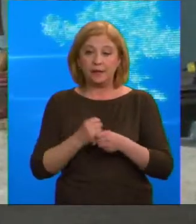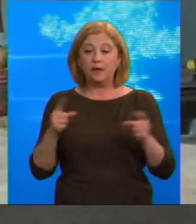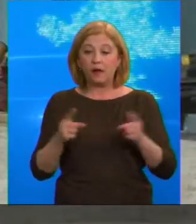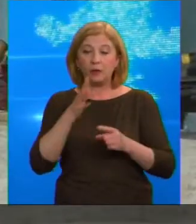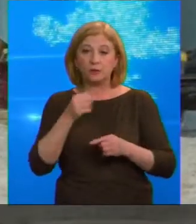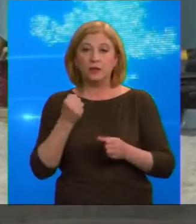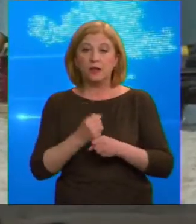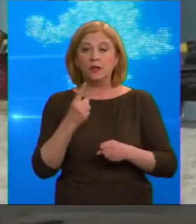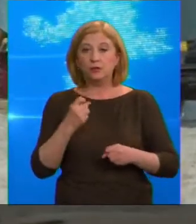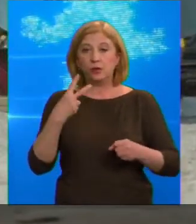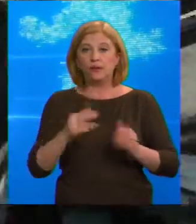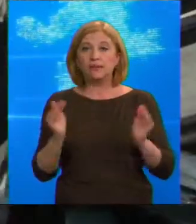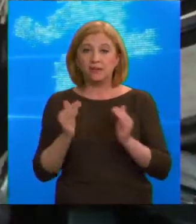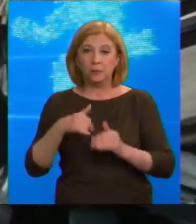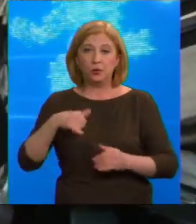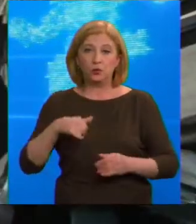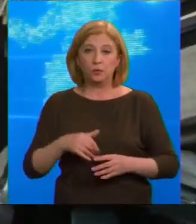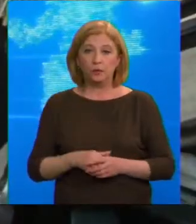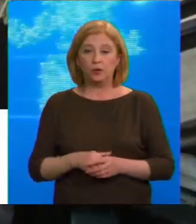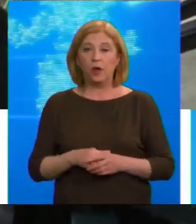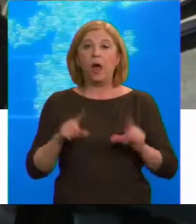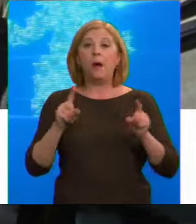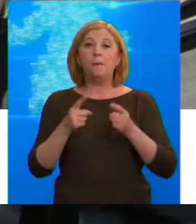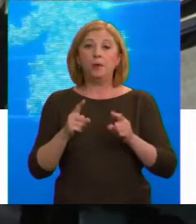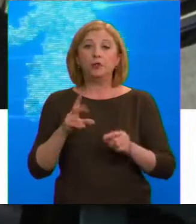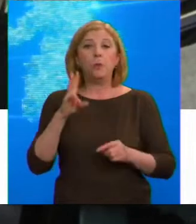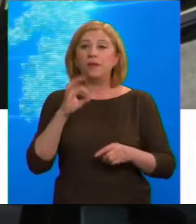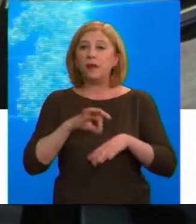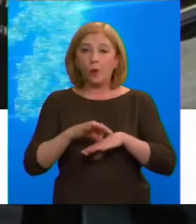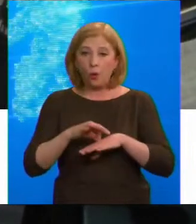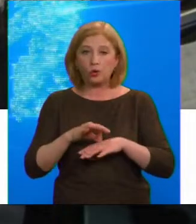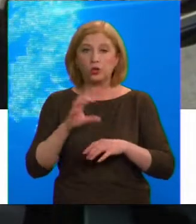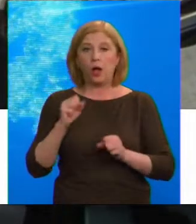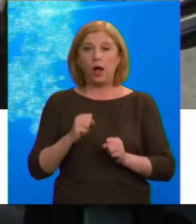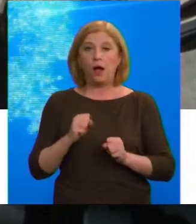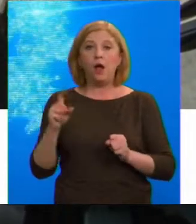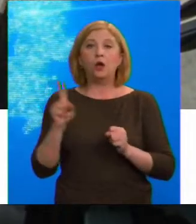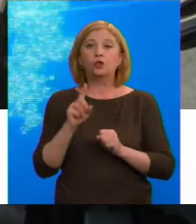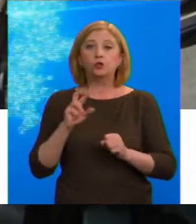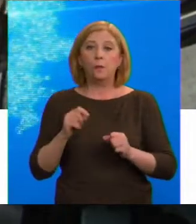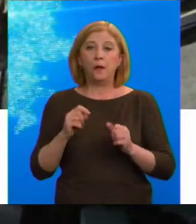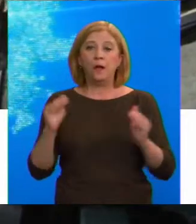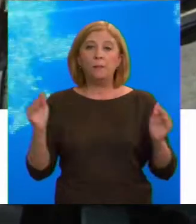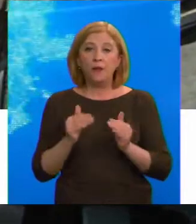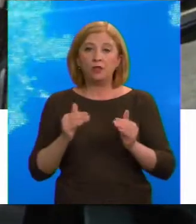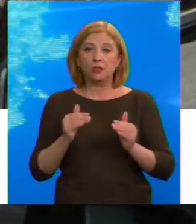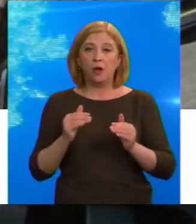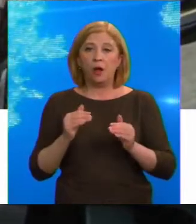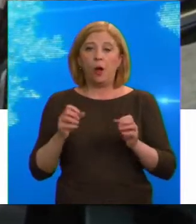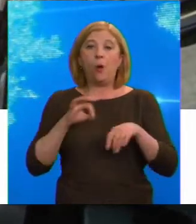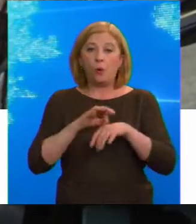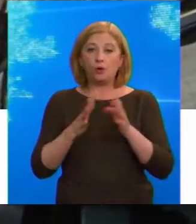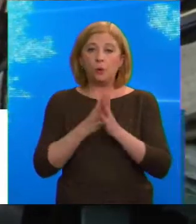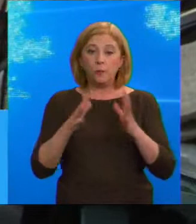сделали 120 мини-сумочек. Почему, как скажем, не кожа, а чтобы меньше, как бы, вот, ну, кожа-то больше может